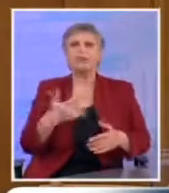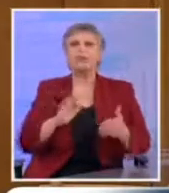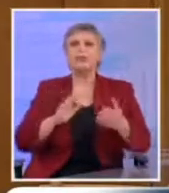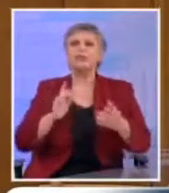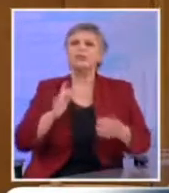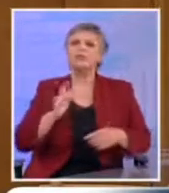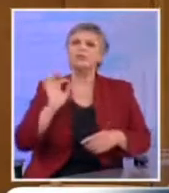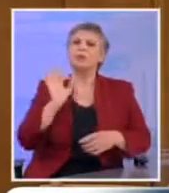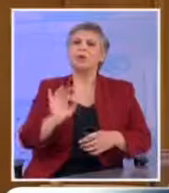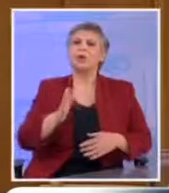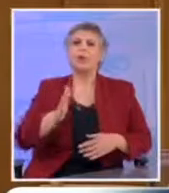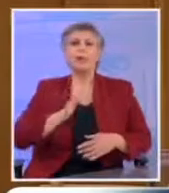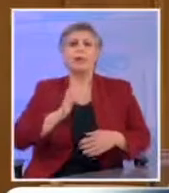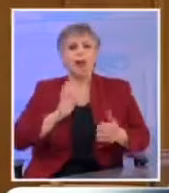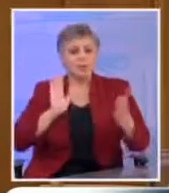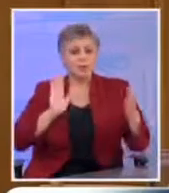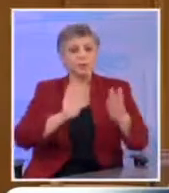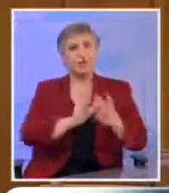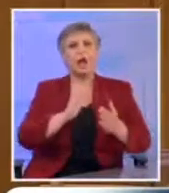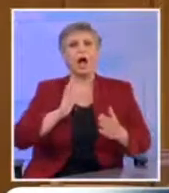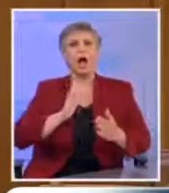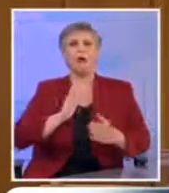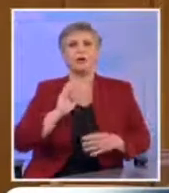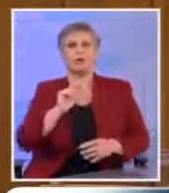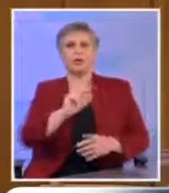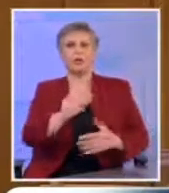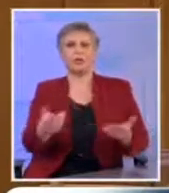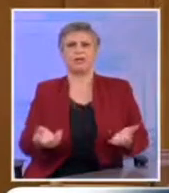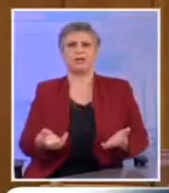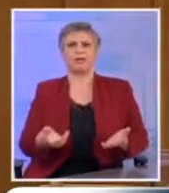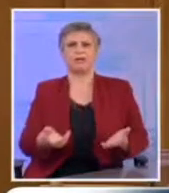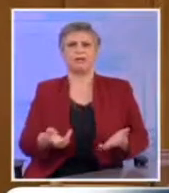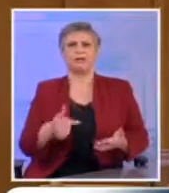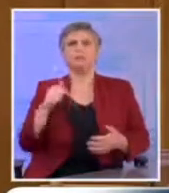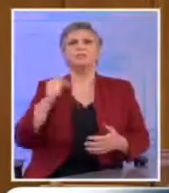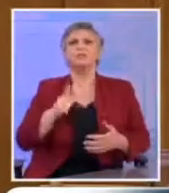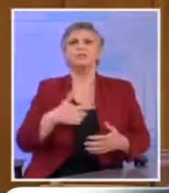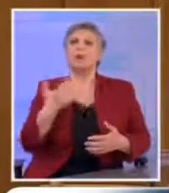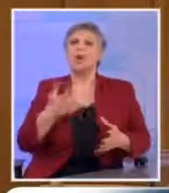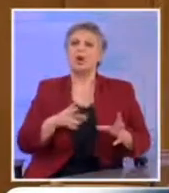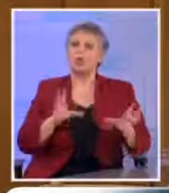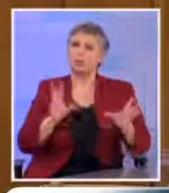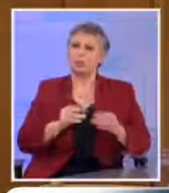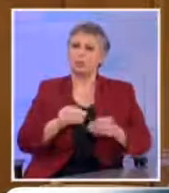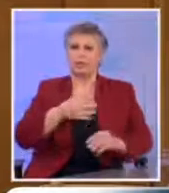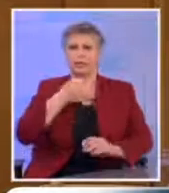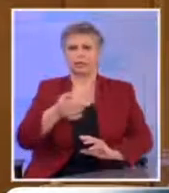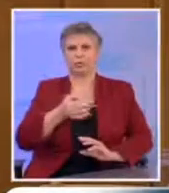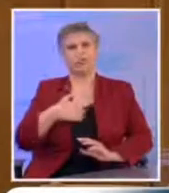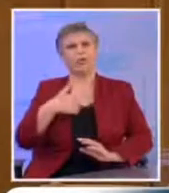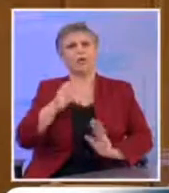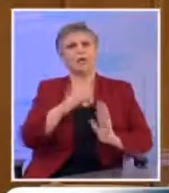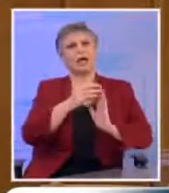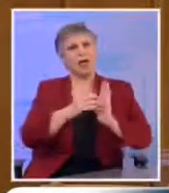που έχει καταθέσει και το Υπουργείο και εμείς σαν ΣΥΡΙΖΑ. Θα τα αναφέρω πολύ περιληπτικά γιατί θα αναπτυχθούμε κατά άρθρων. Είναι ο